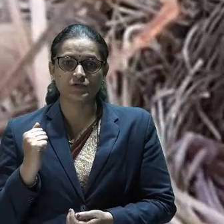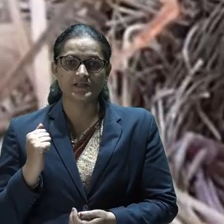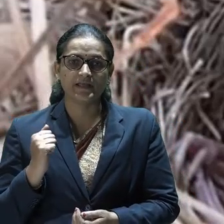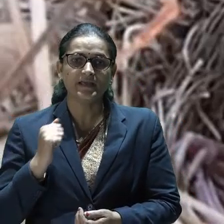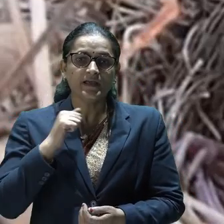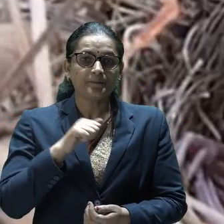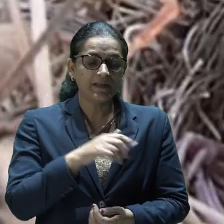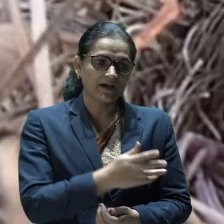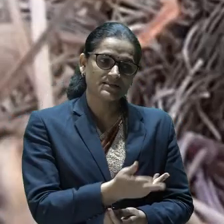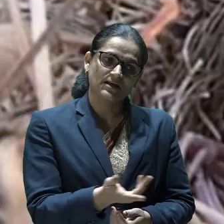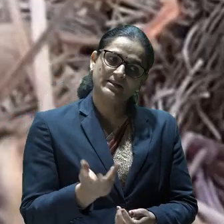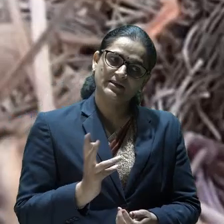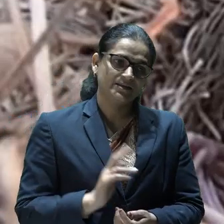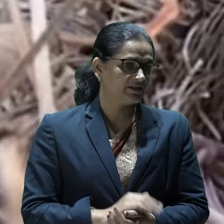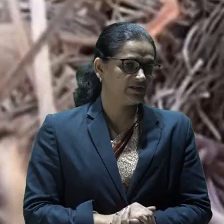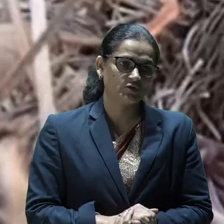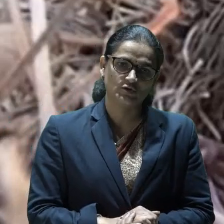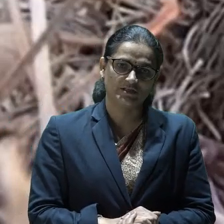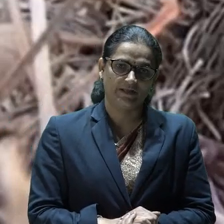बुलंद तरीही असे होसले